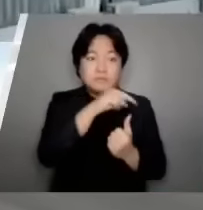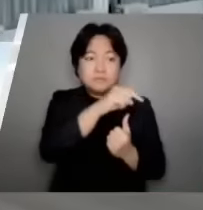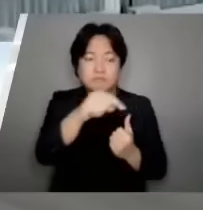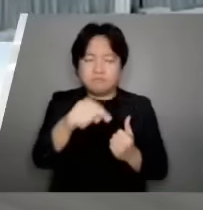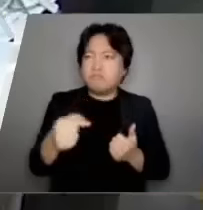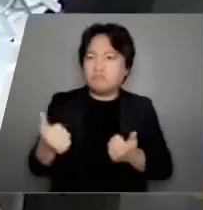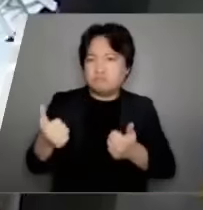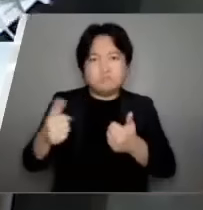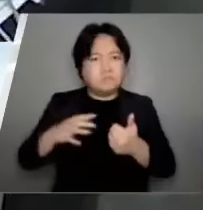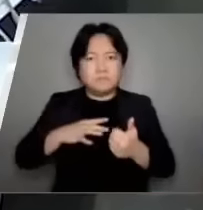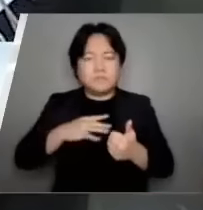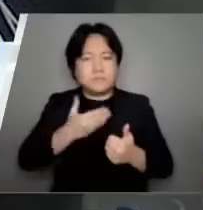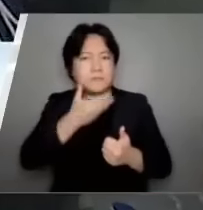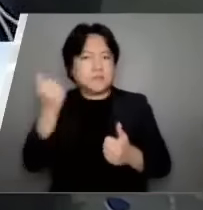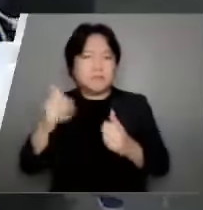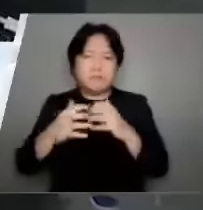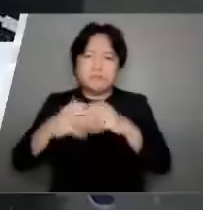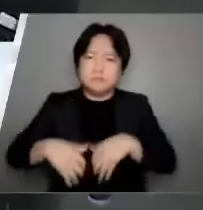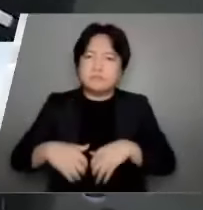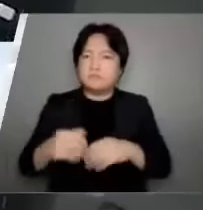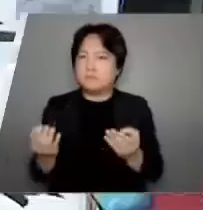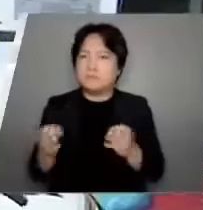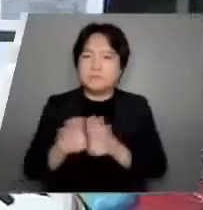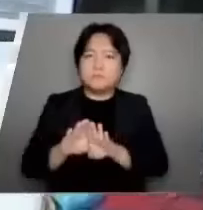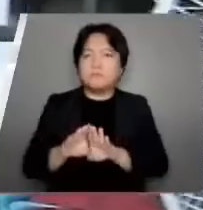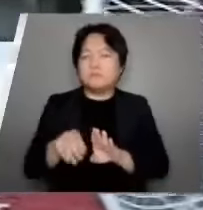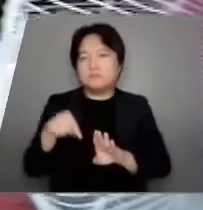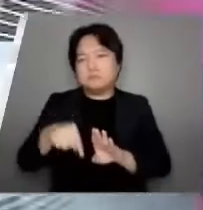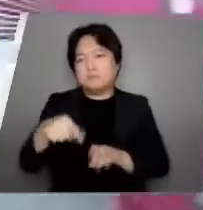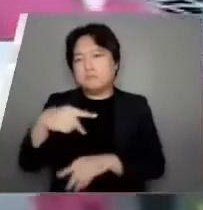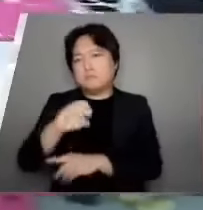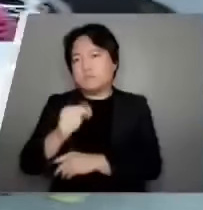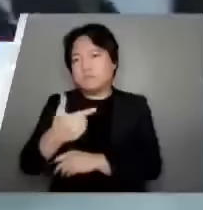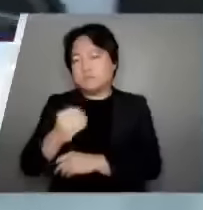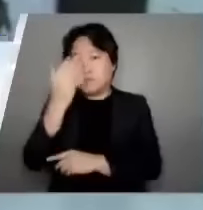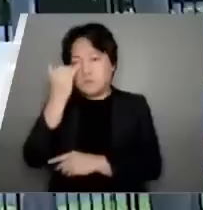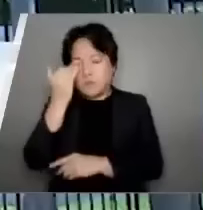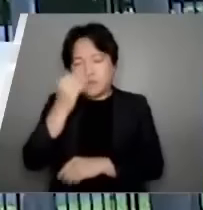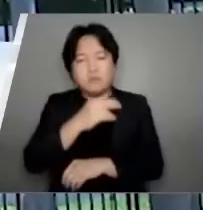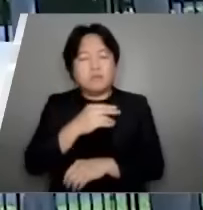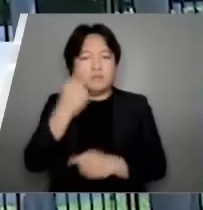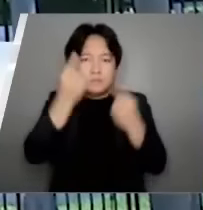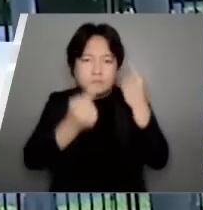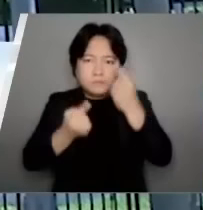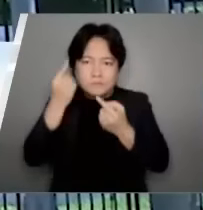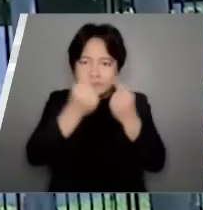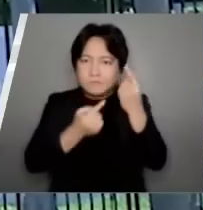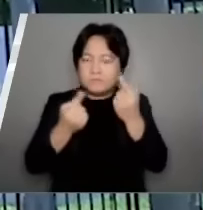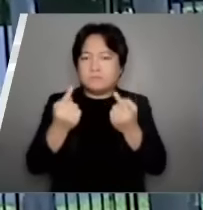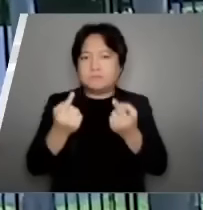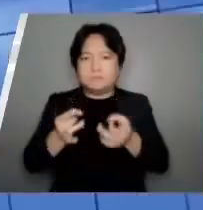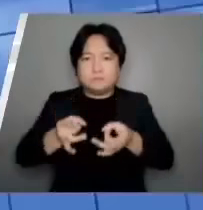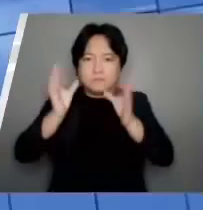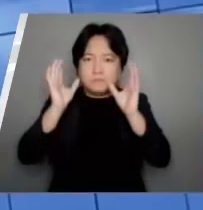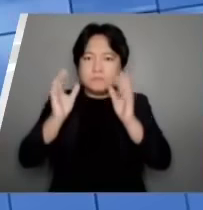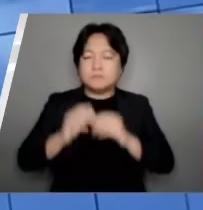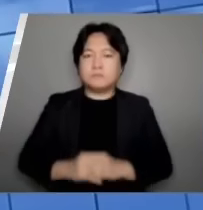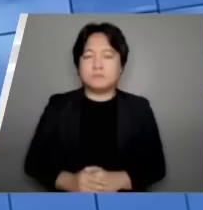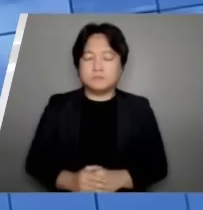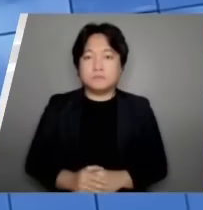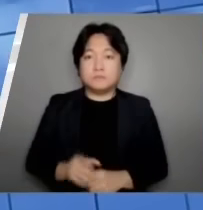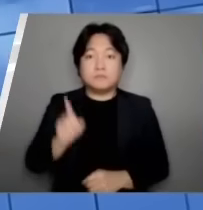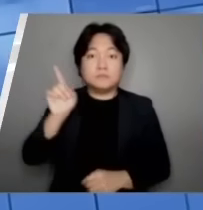na itunuturing na very serious national concern ng National Security Council. Ayon sa Department of Finance, mahigit